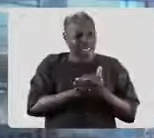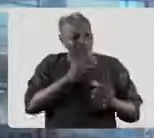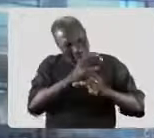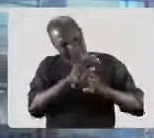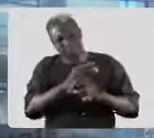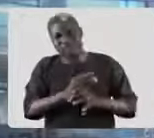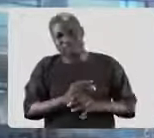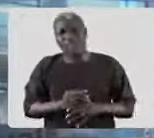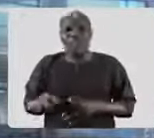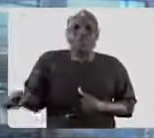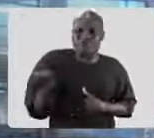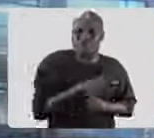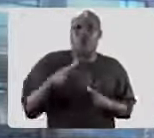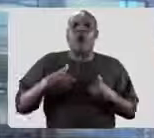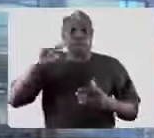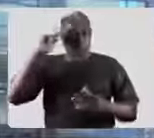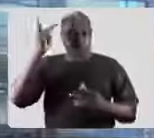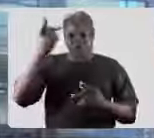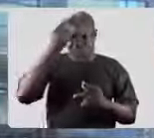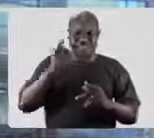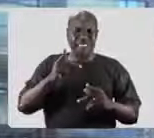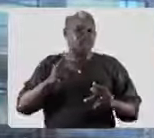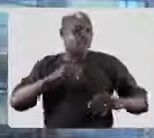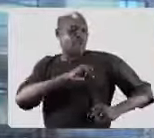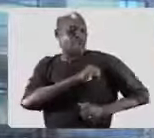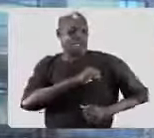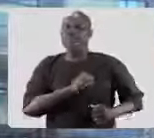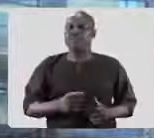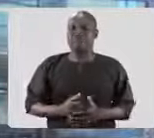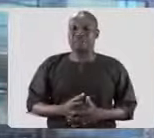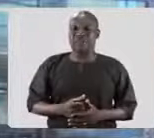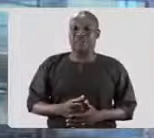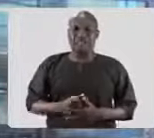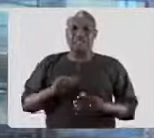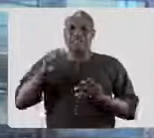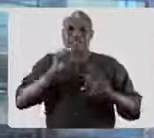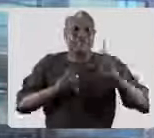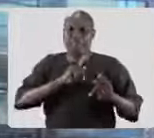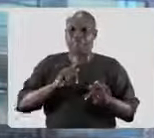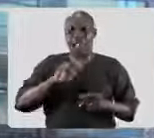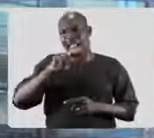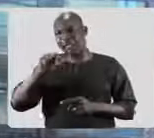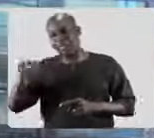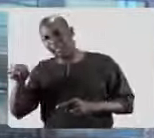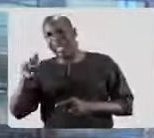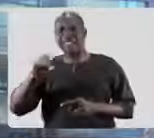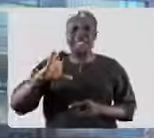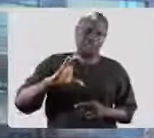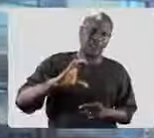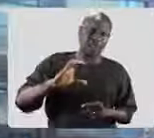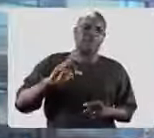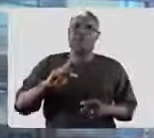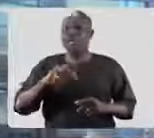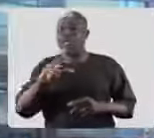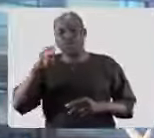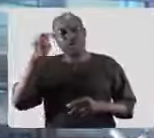swano. More politicize police enlistment. Enti emrantie epeso obukọ police ni bia